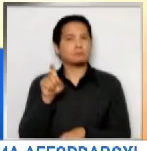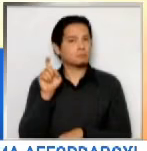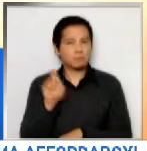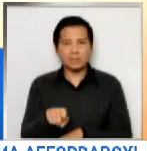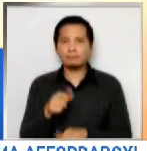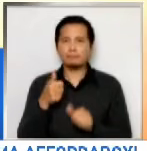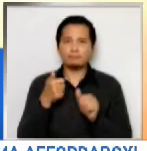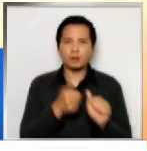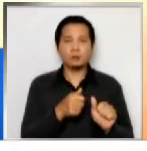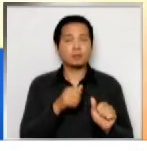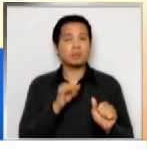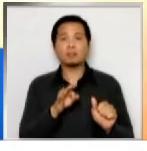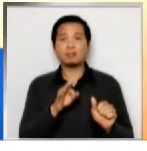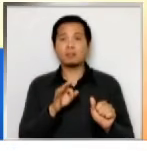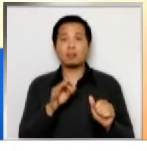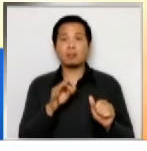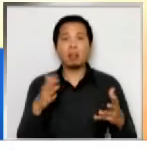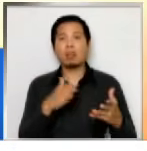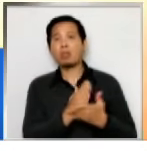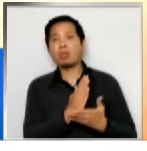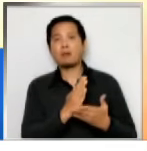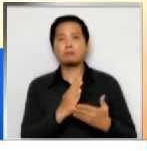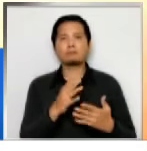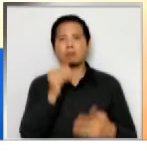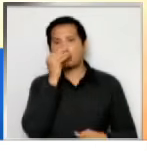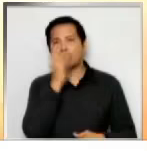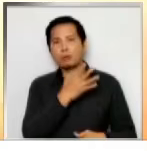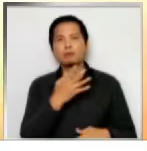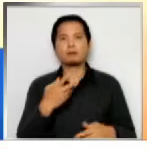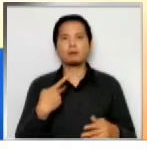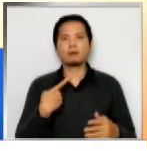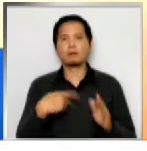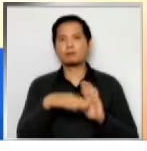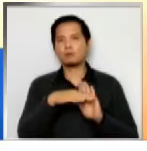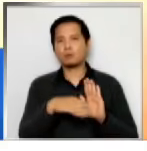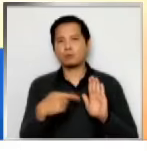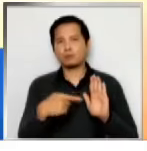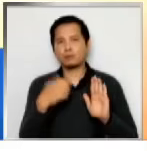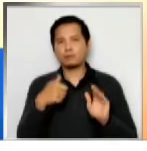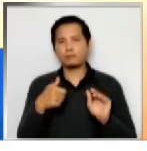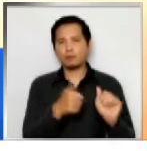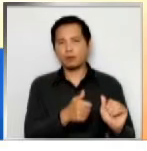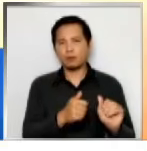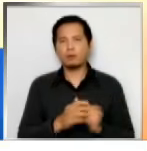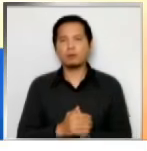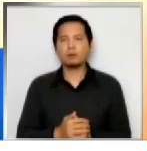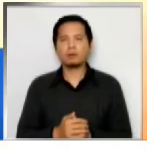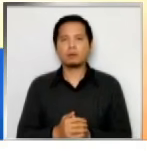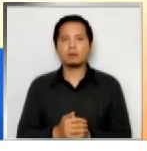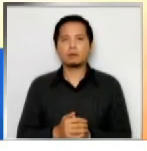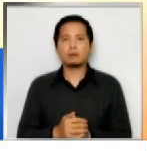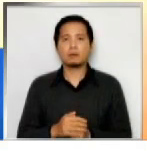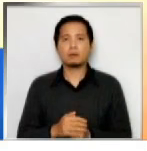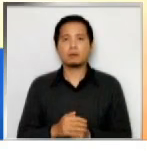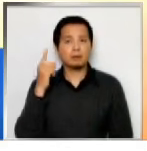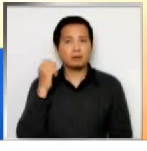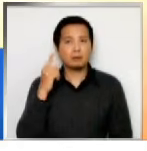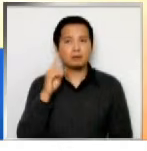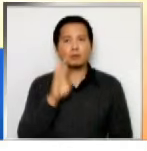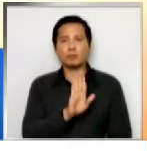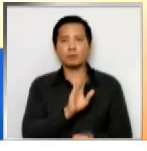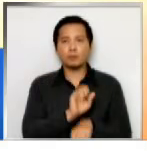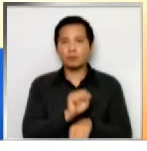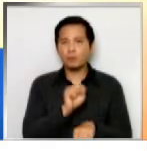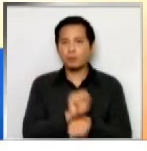neglect of duty, gross negligence, for not doing their responsibilities. Pero sa pagsasagawa ng kanilang trabaho, hindi naman